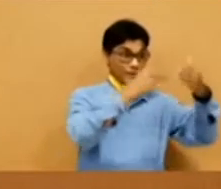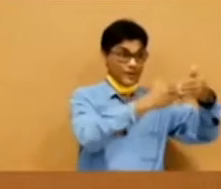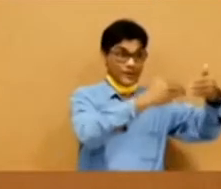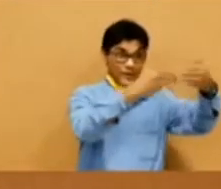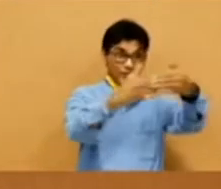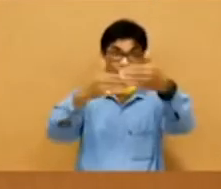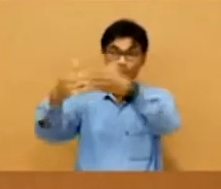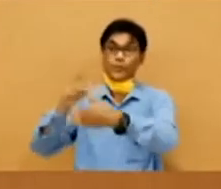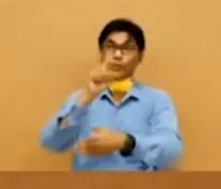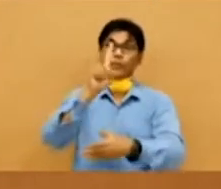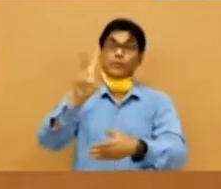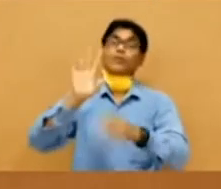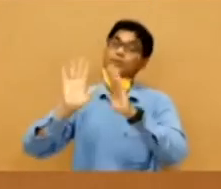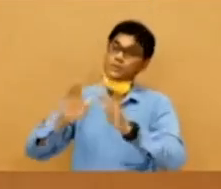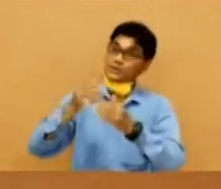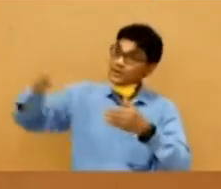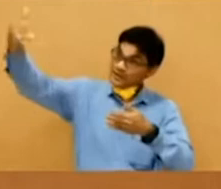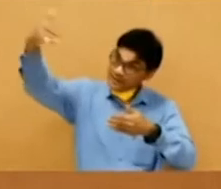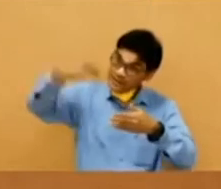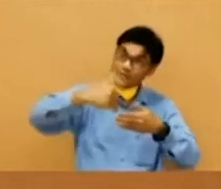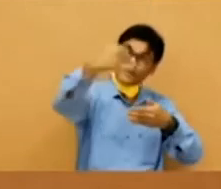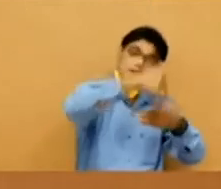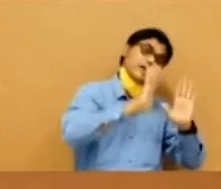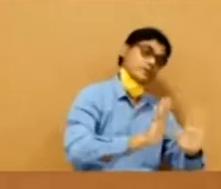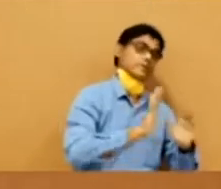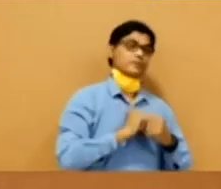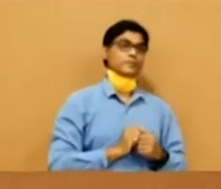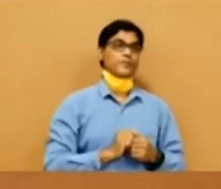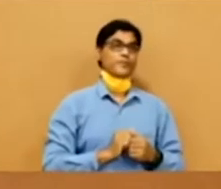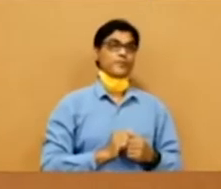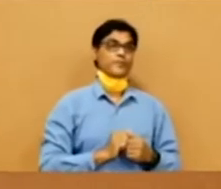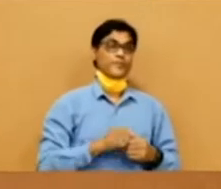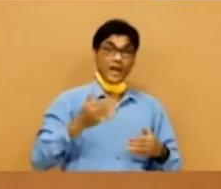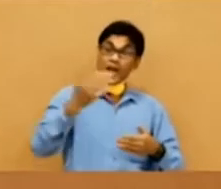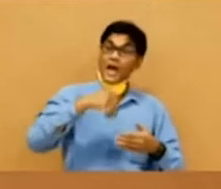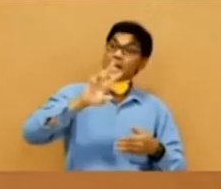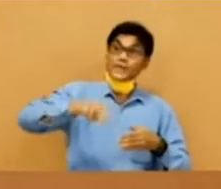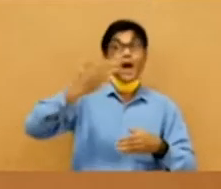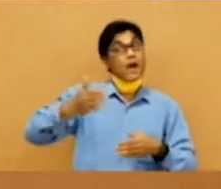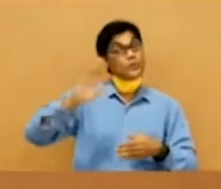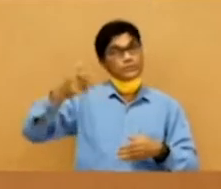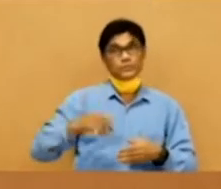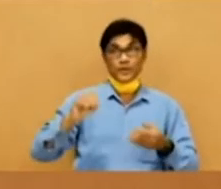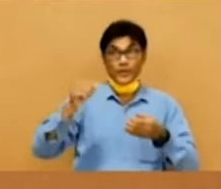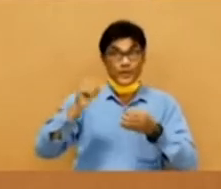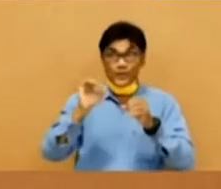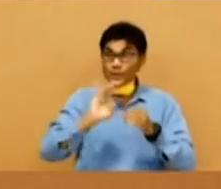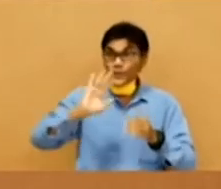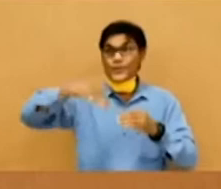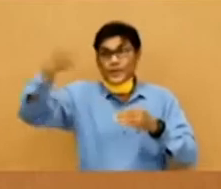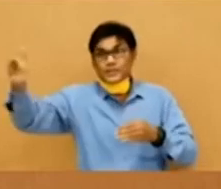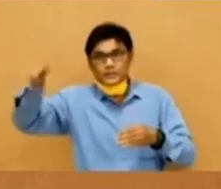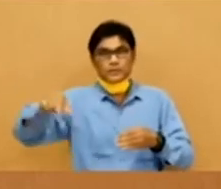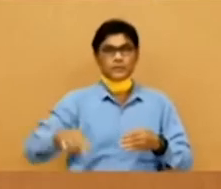ବର୍ଡ଼ର ଚେକ୍ପୋଷ୍ଟ ରହିଛି ସେଇ ଦେଇକି ହିଁ କେବଳ ଆସିପାରିବେ। ଏବଂ ଆସିବା ଆଗରୁ ଯେଉଁ ରାଜ୍ୟରୁ ଆସୁଛନ୍ତି